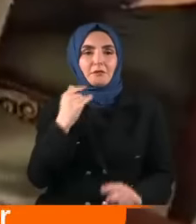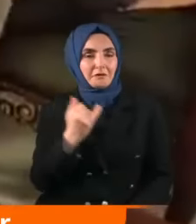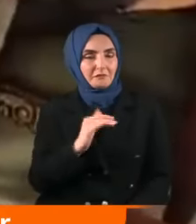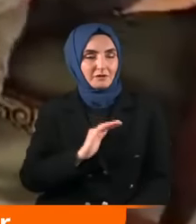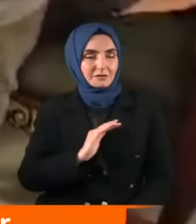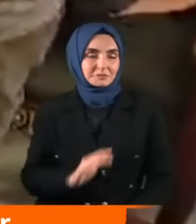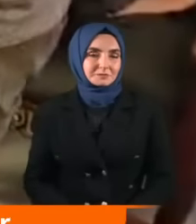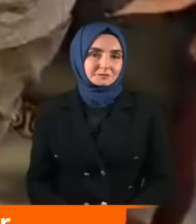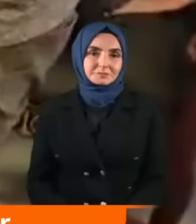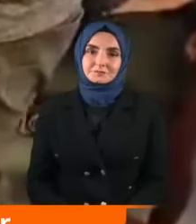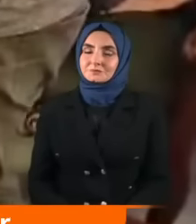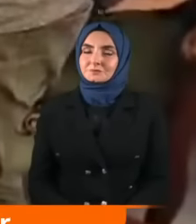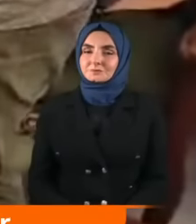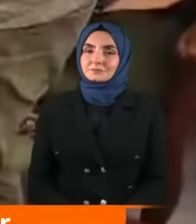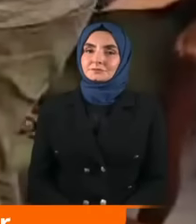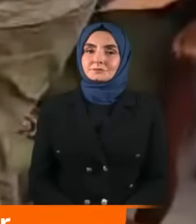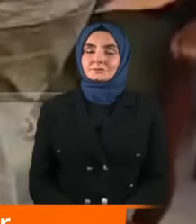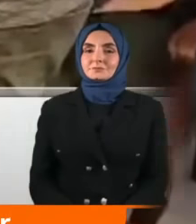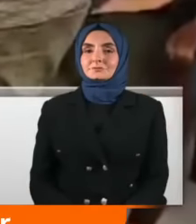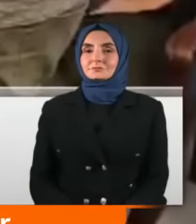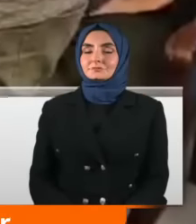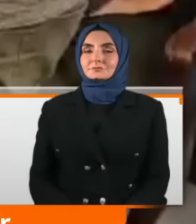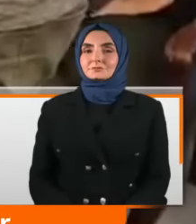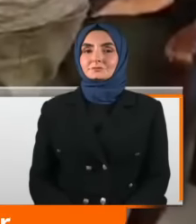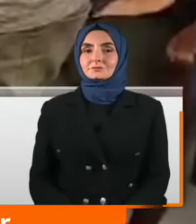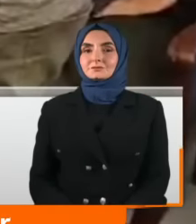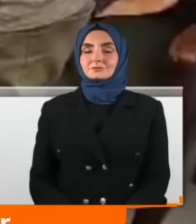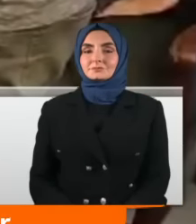Bir şey anlatmayın. Doğa görmemde. Sen şey yapma.